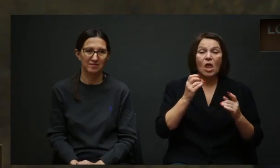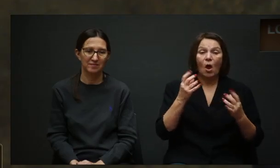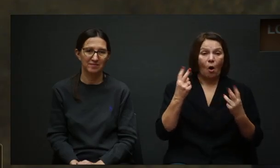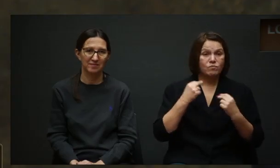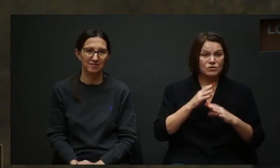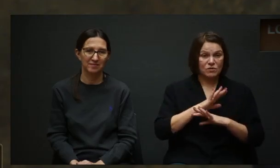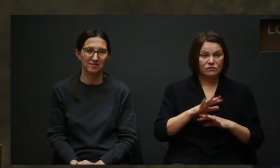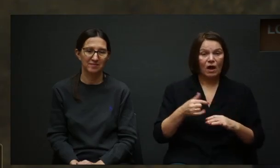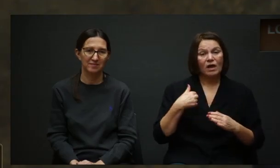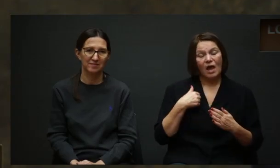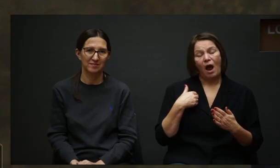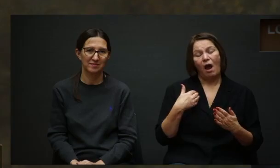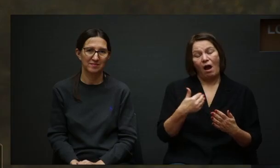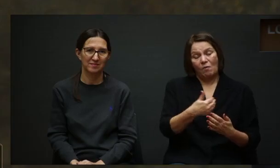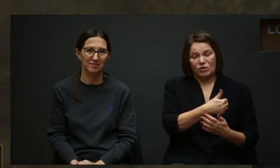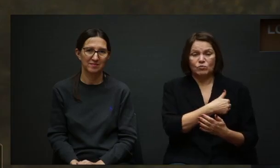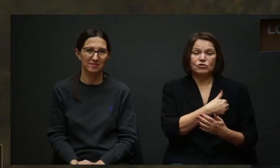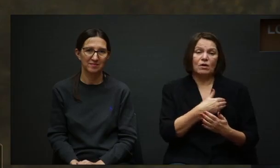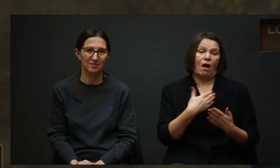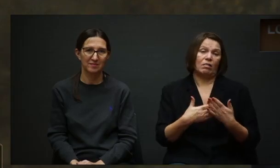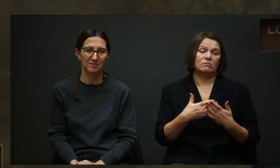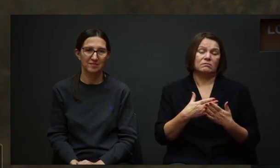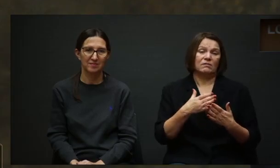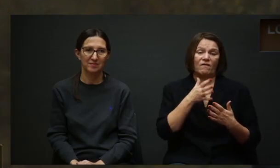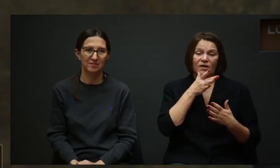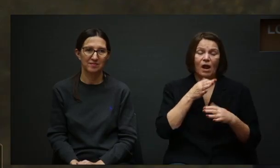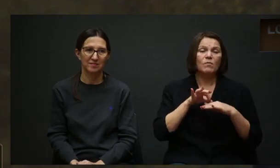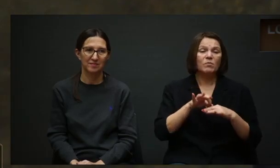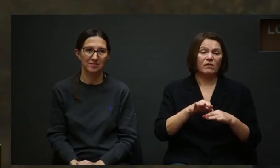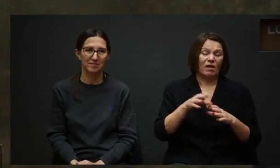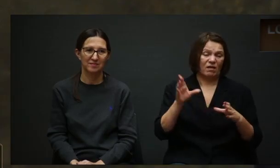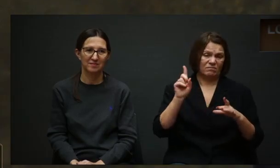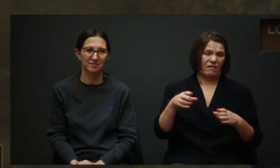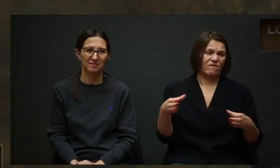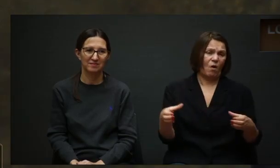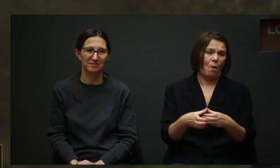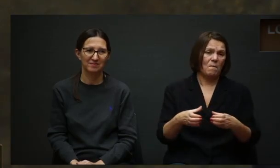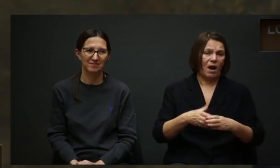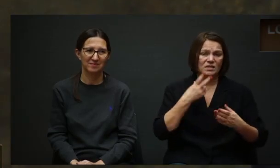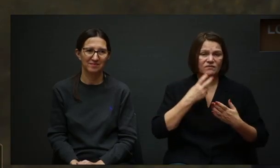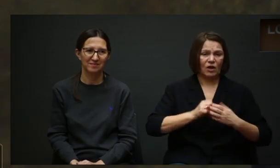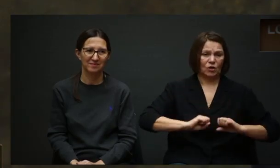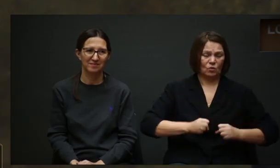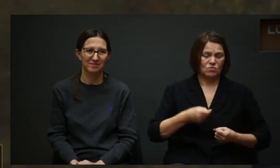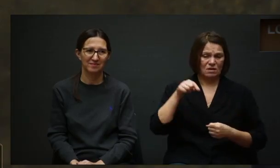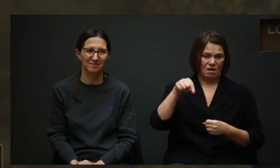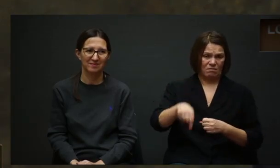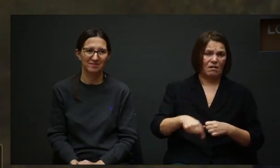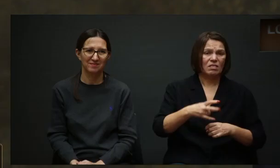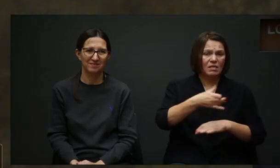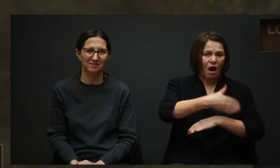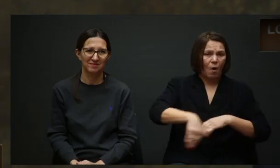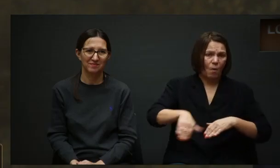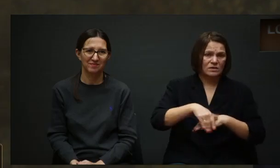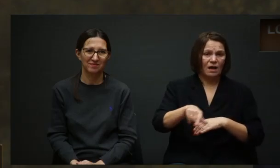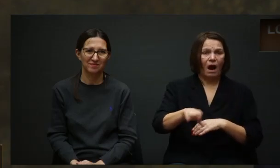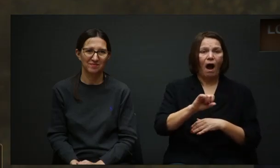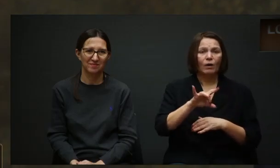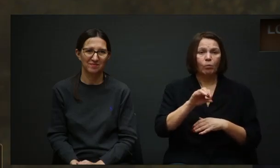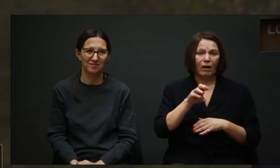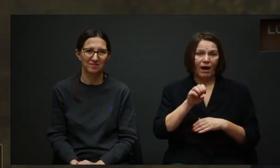я предпочитал проводить время в дурных компаниях, арбатских дворах.